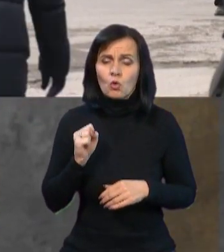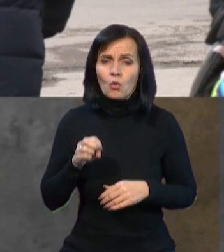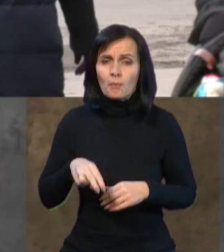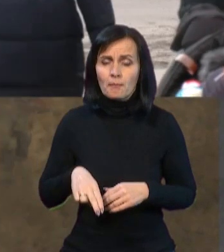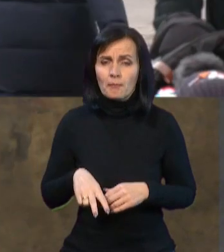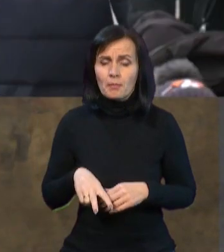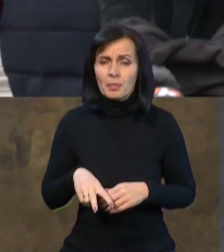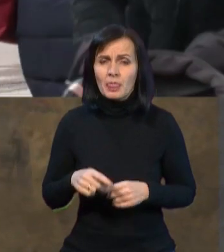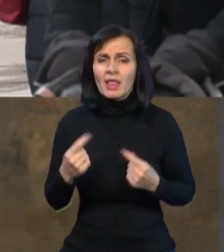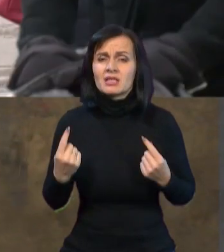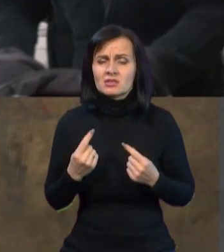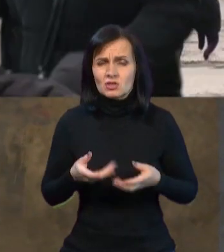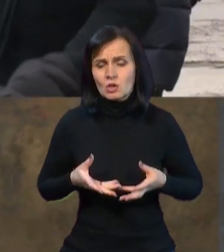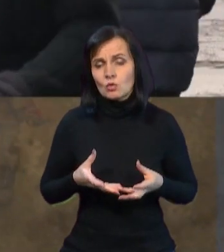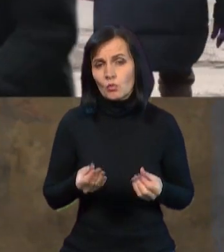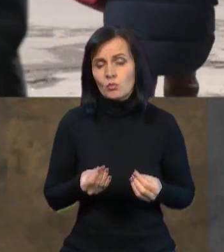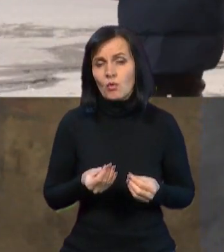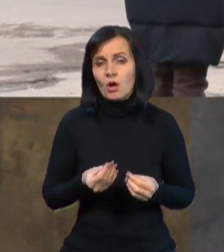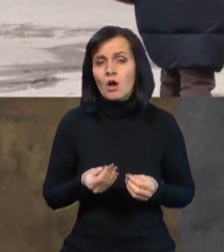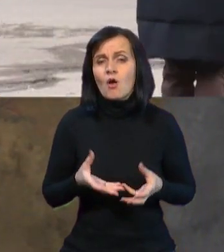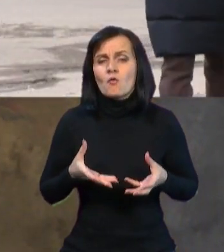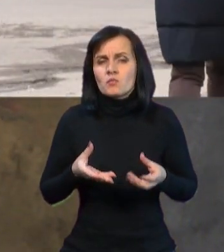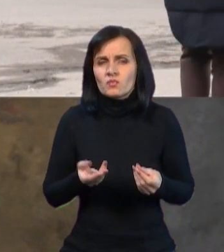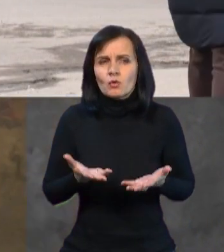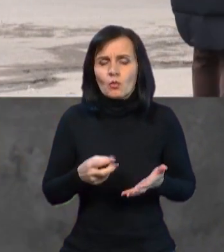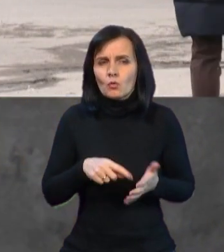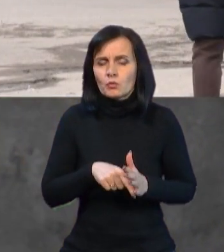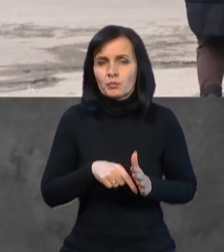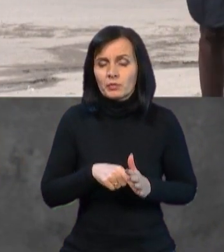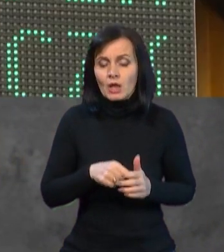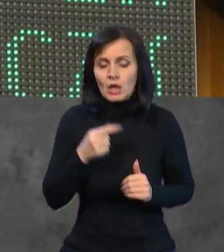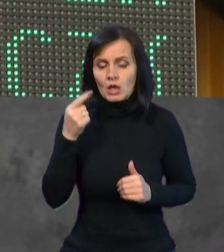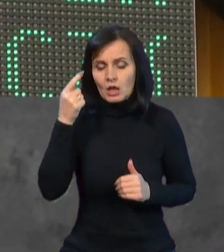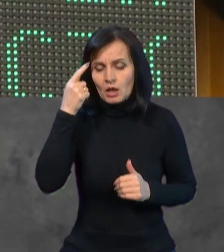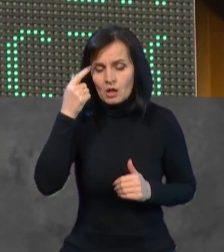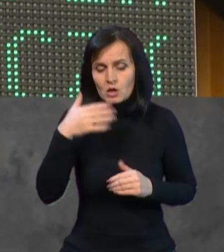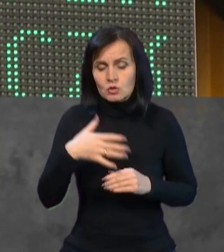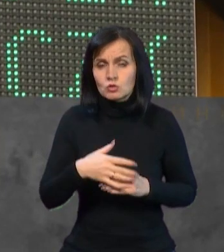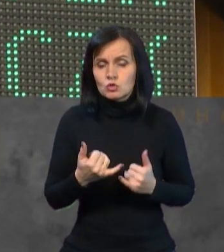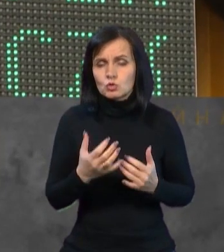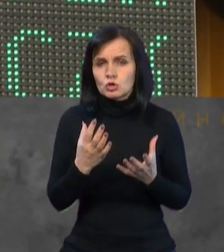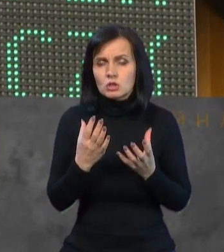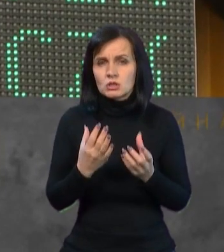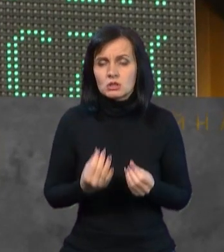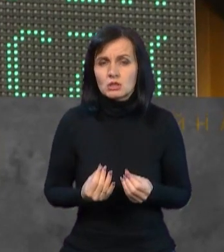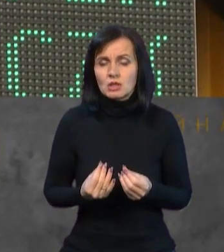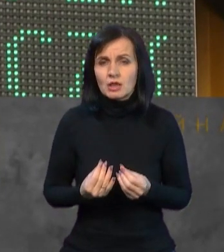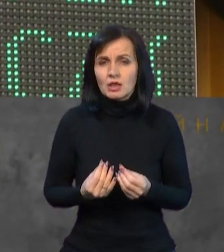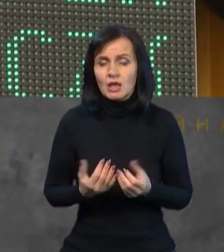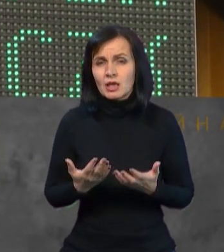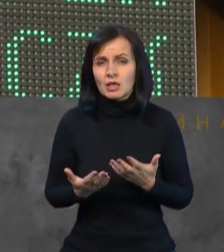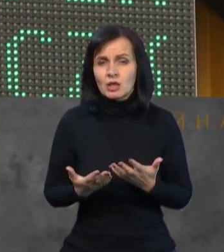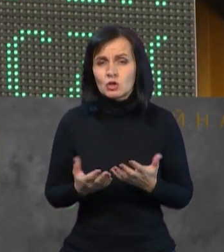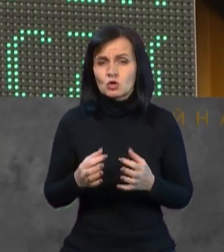Ну, звичайно, впливає. Впливає в якому плані? Розумієте, на сьогоднішній день, якщо